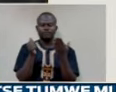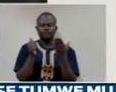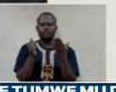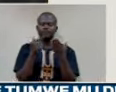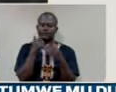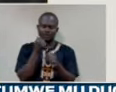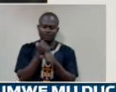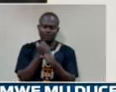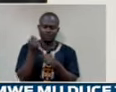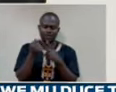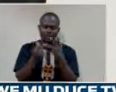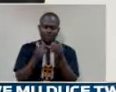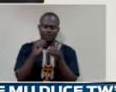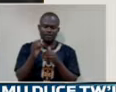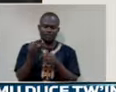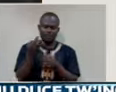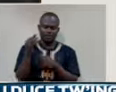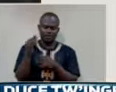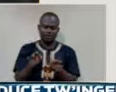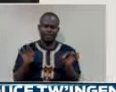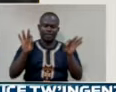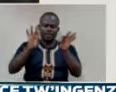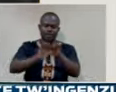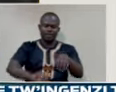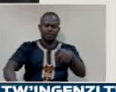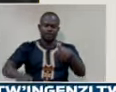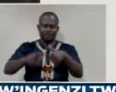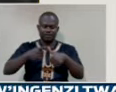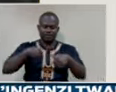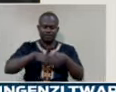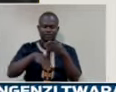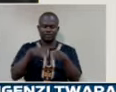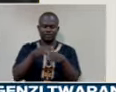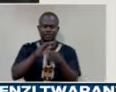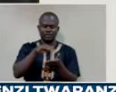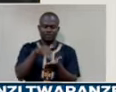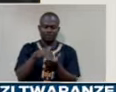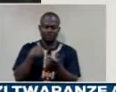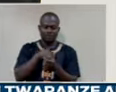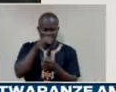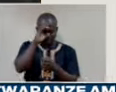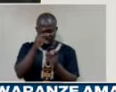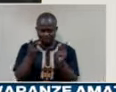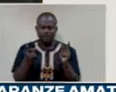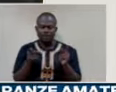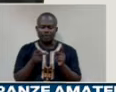turi gukora ibintu bitatu by'ingenzi. Icya mbere turimo turubaka za center turi gushakisha ahantu